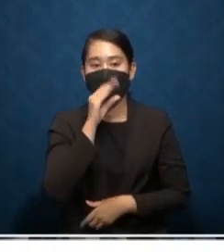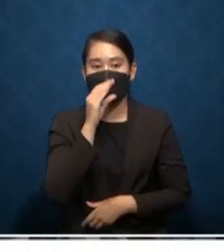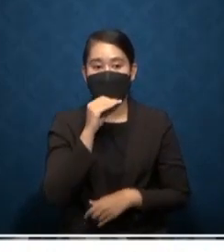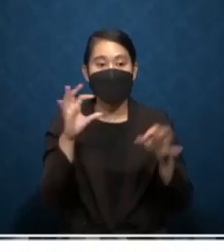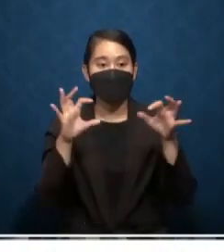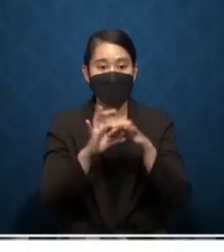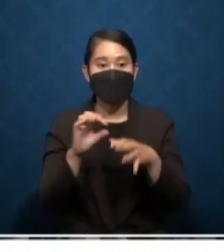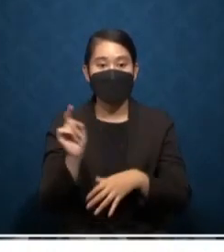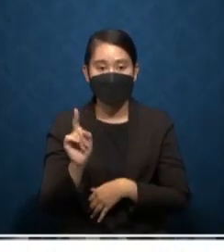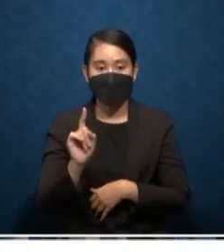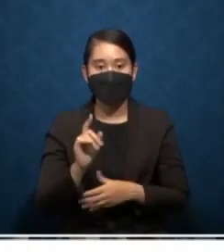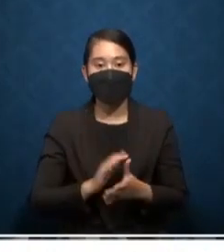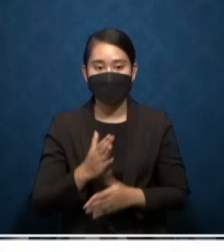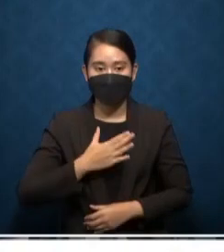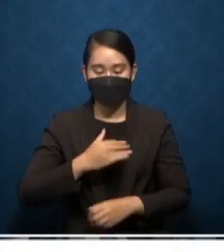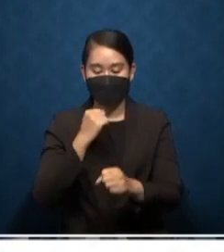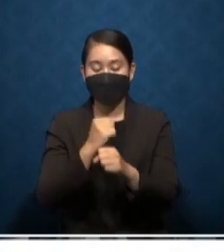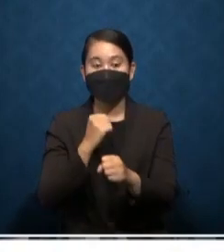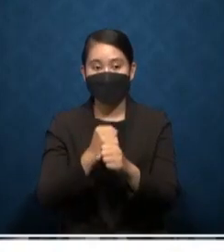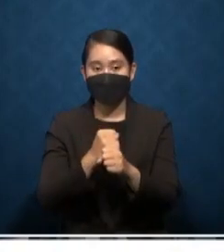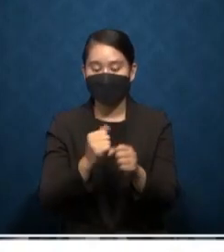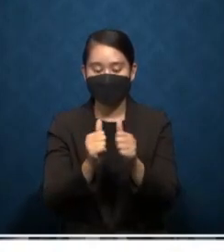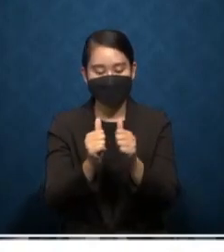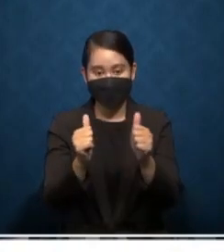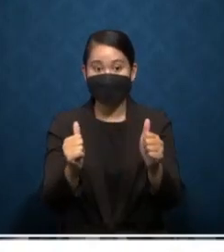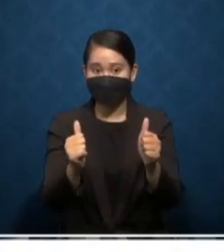ผมได้ทำงานดี